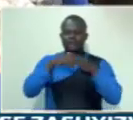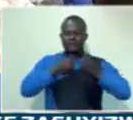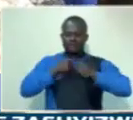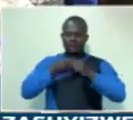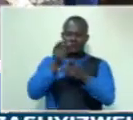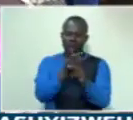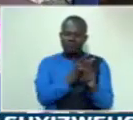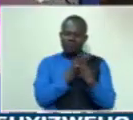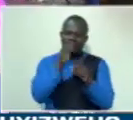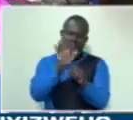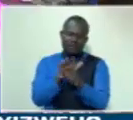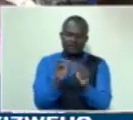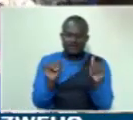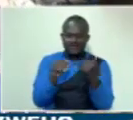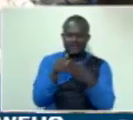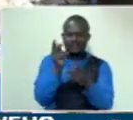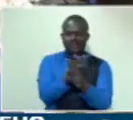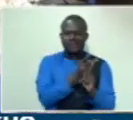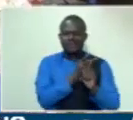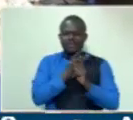yitabwaho agerageza kwitabwaho